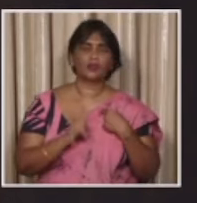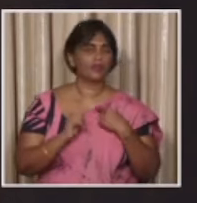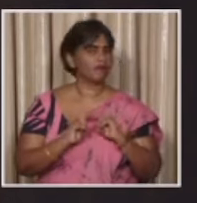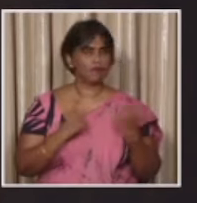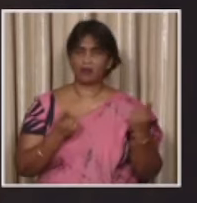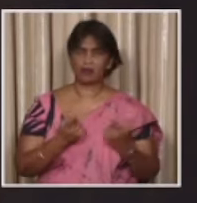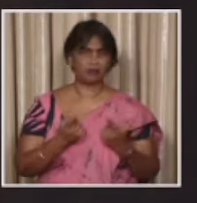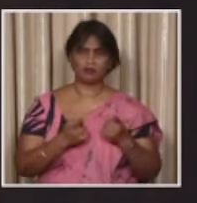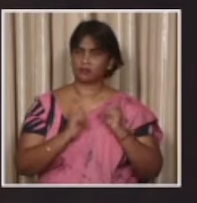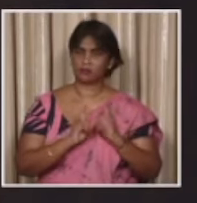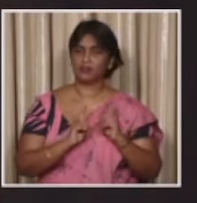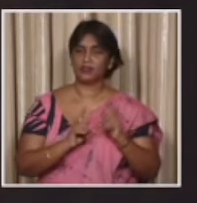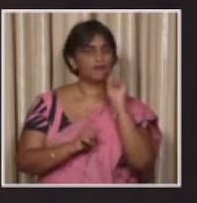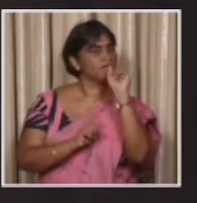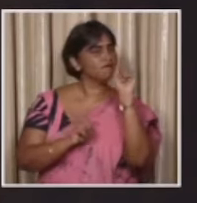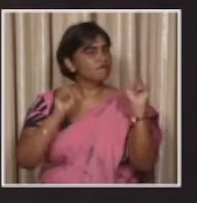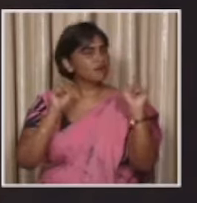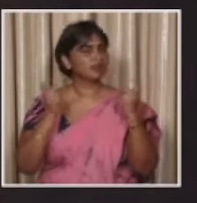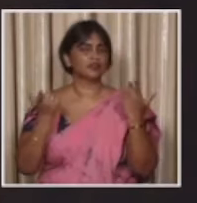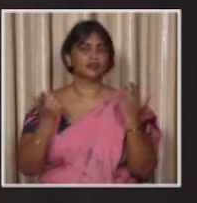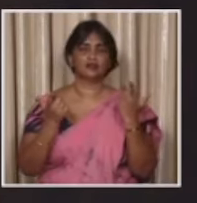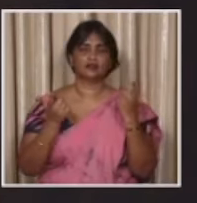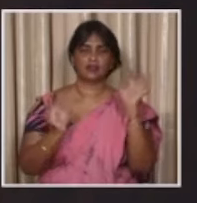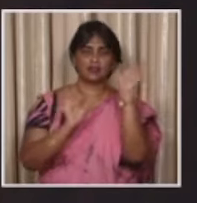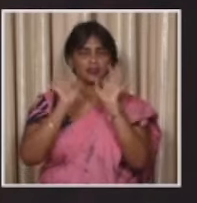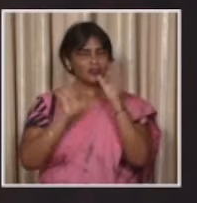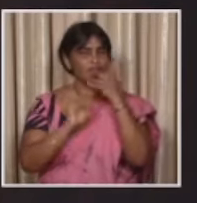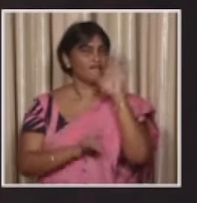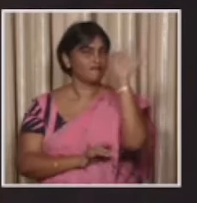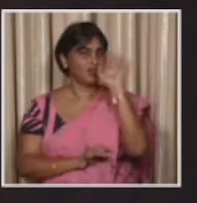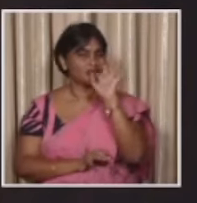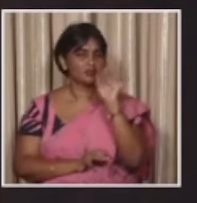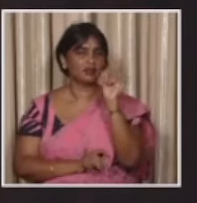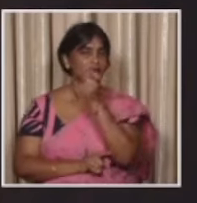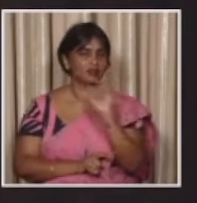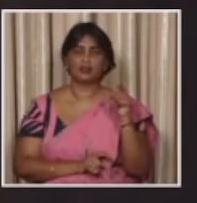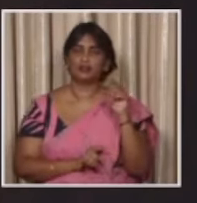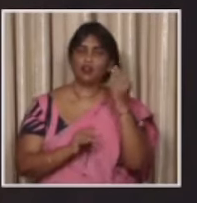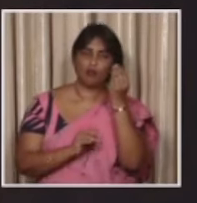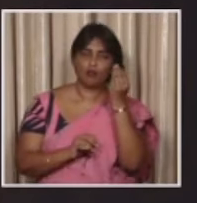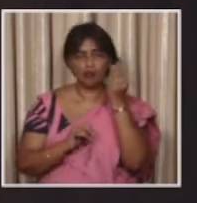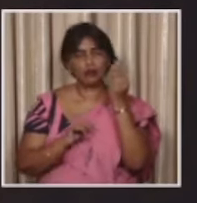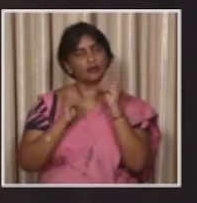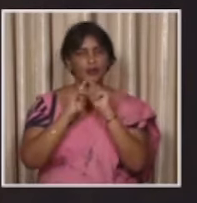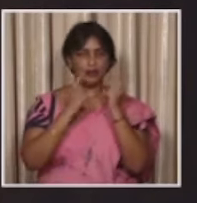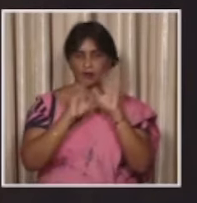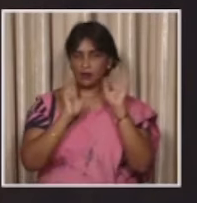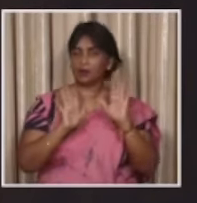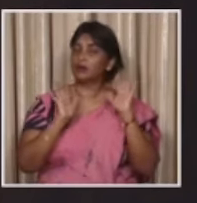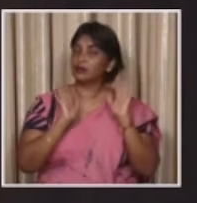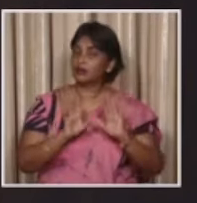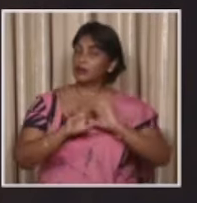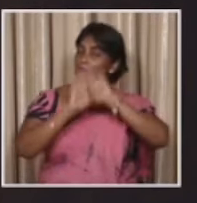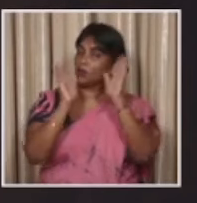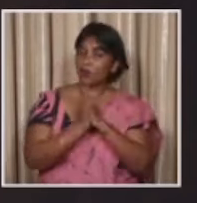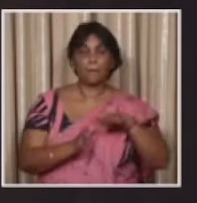නැහැ කියන එක. මොකද වචනවල හැඩේ, වචනවල සමහර වචන ලියලා තියෙන විදිහට යම් යම් කාරණා අනුව තියෙනවා. නමුත්